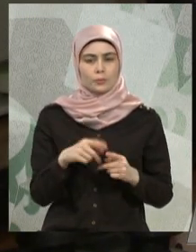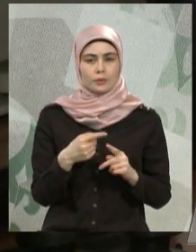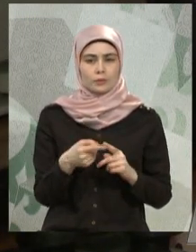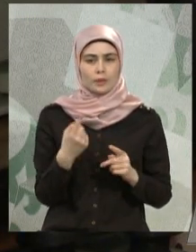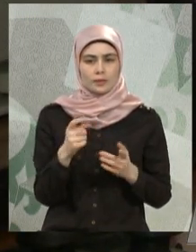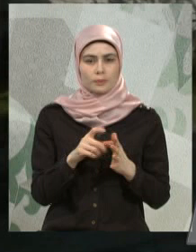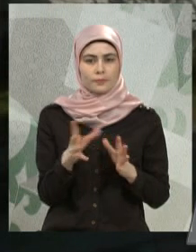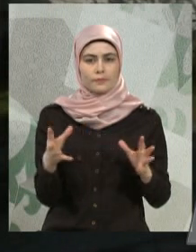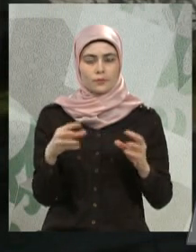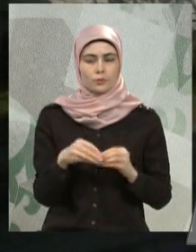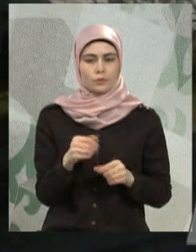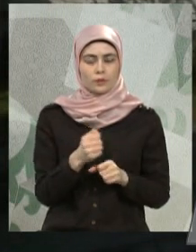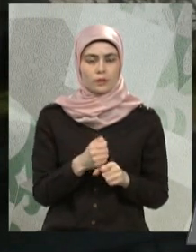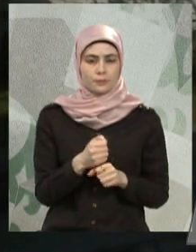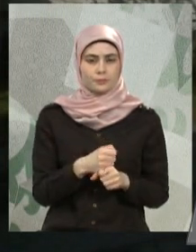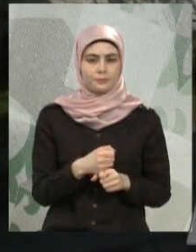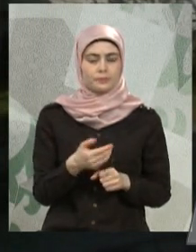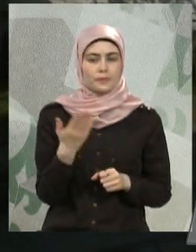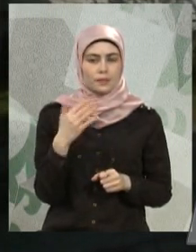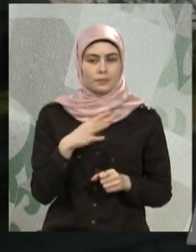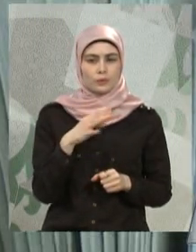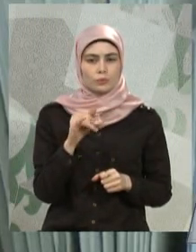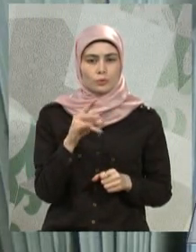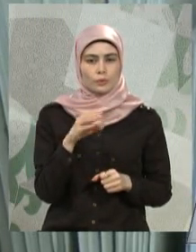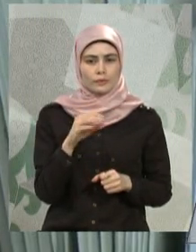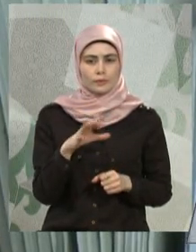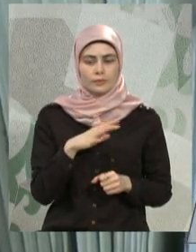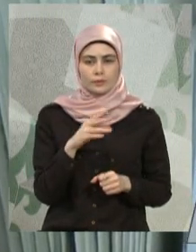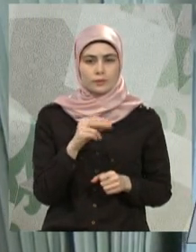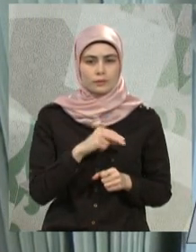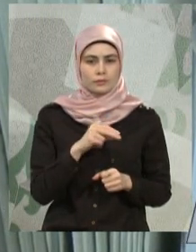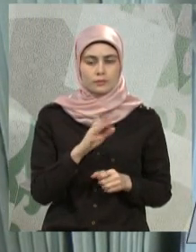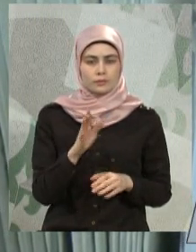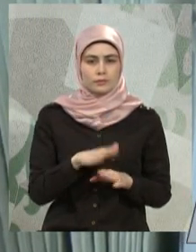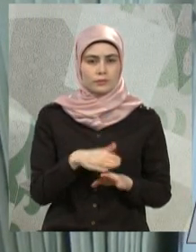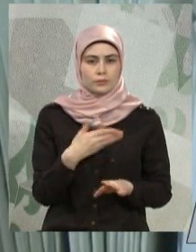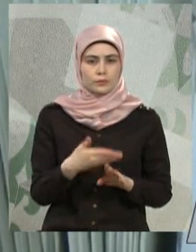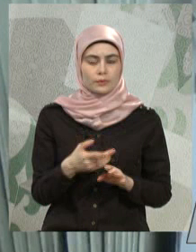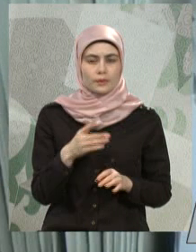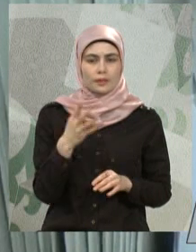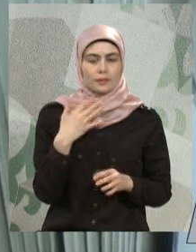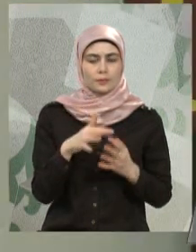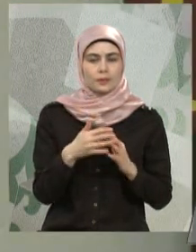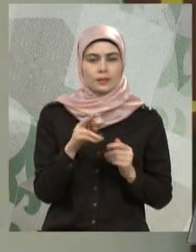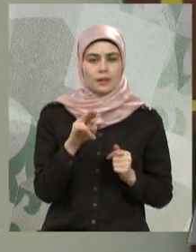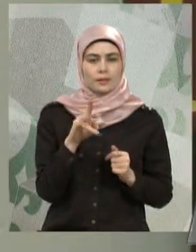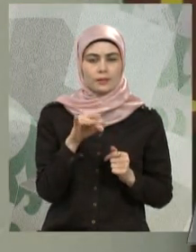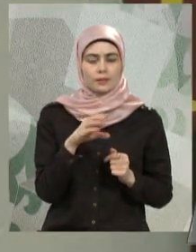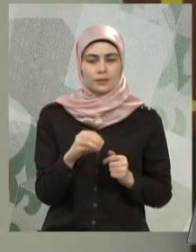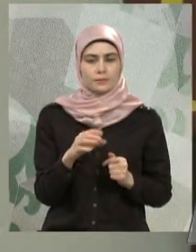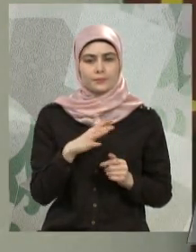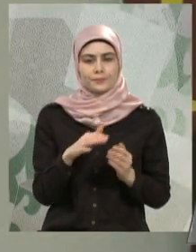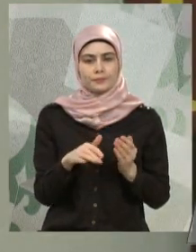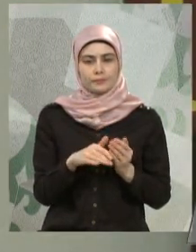делать в одном кабинете. Условия действительно были, мягко говоря, неприемлемые. В приспособленном ФАПе Яндере медикам еще недавно приходилось